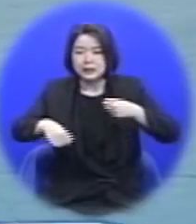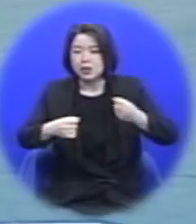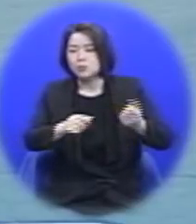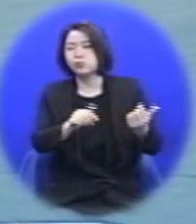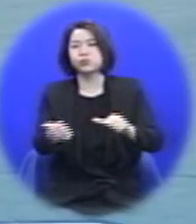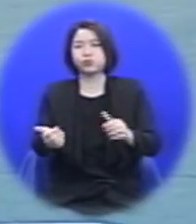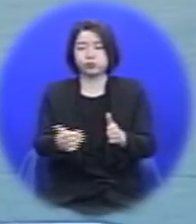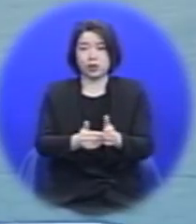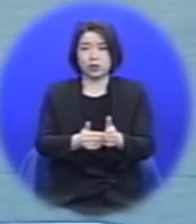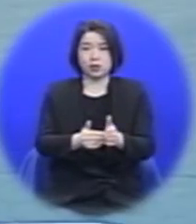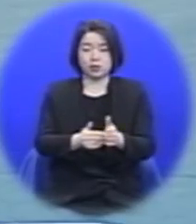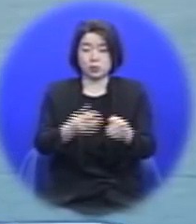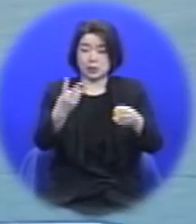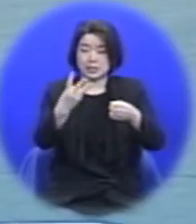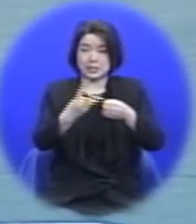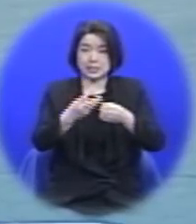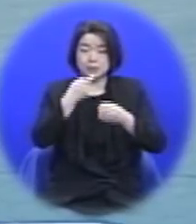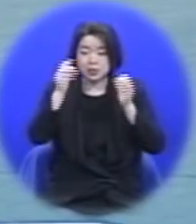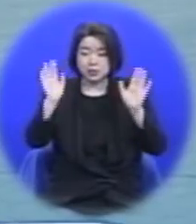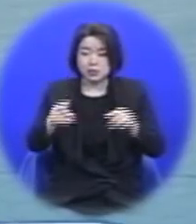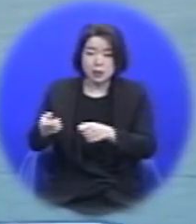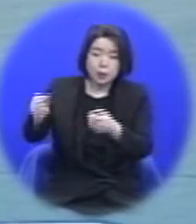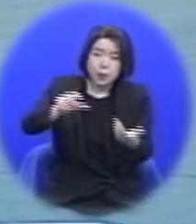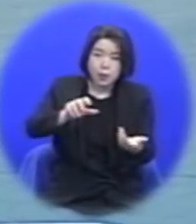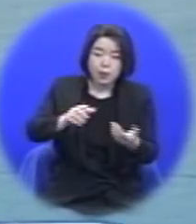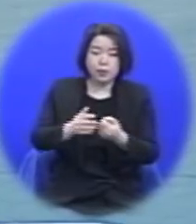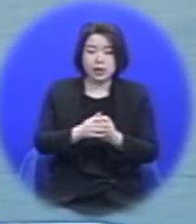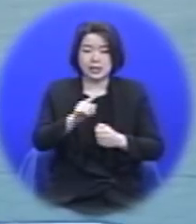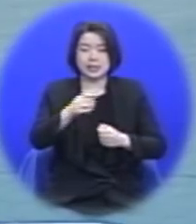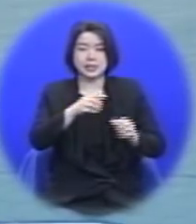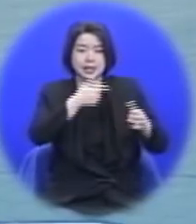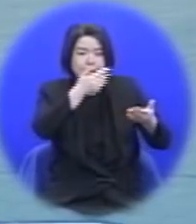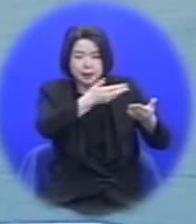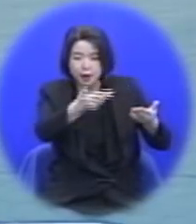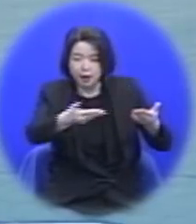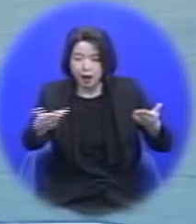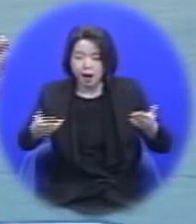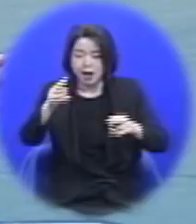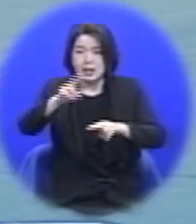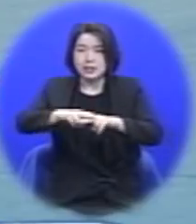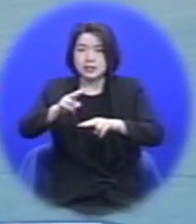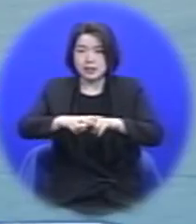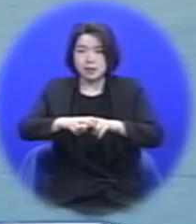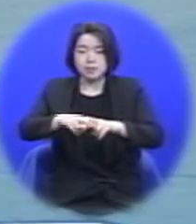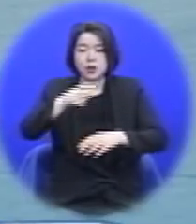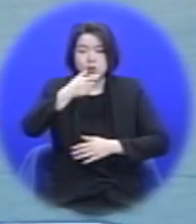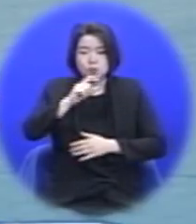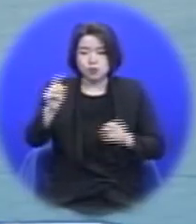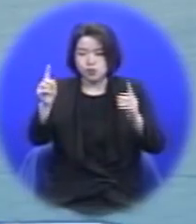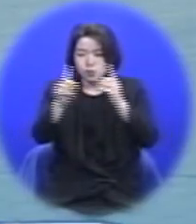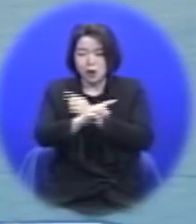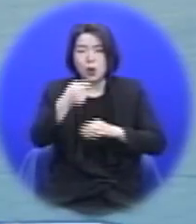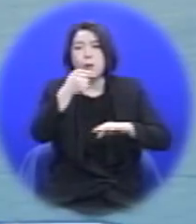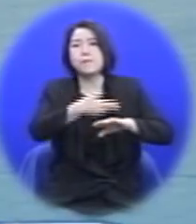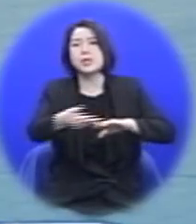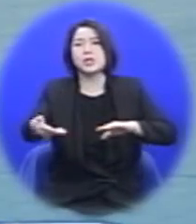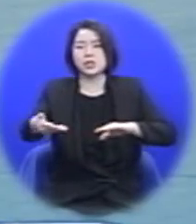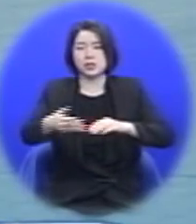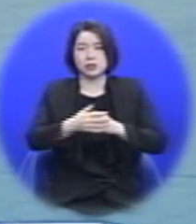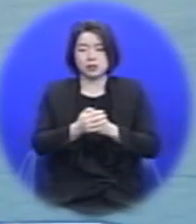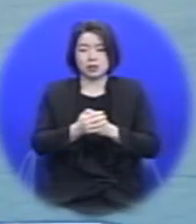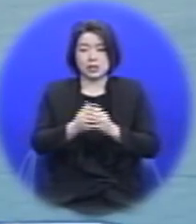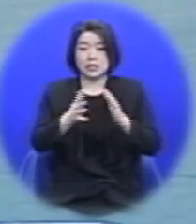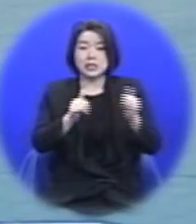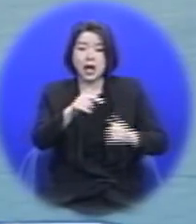대접을 쏟으니까 이 땅에 있는 모든 강과 샘의 피가 다 변해버려서 사람들이 그것을